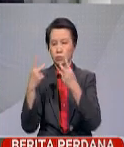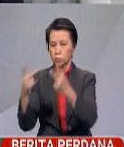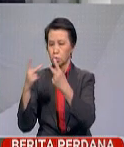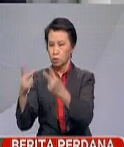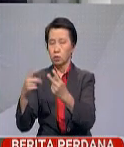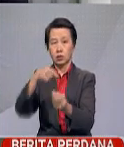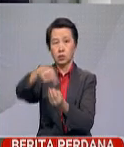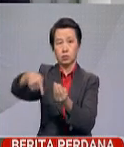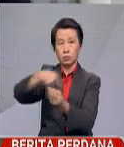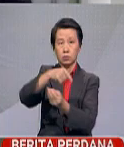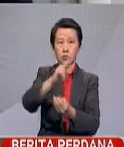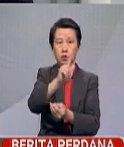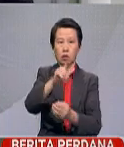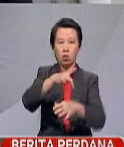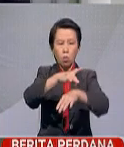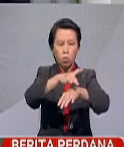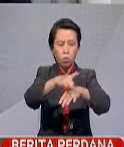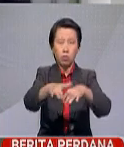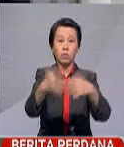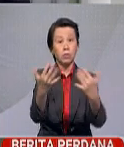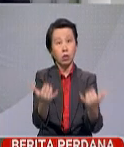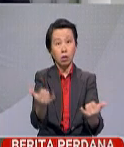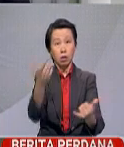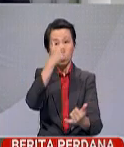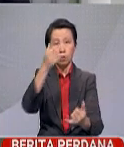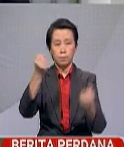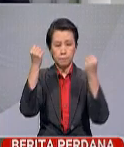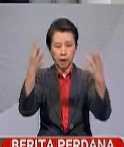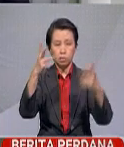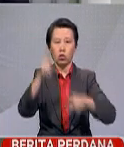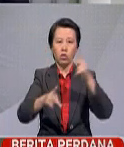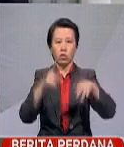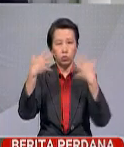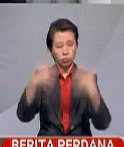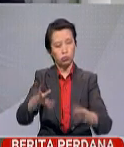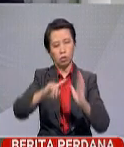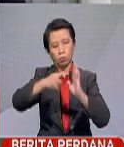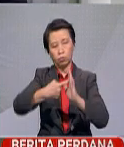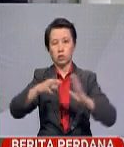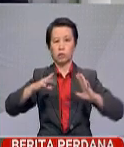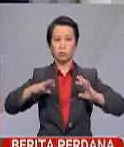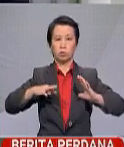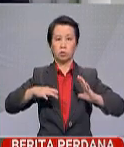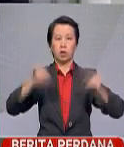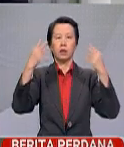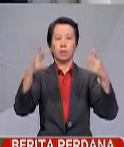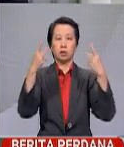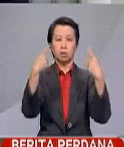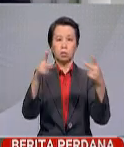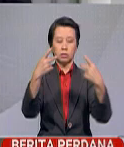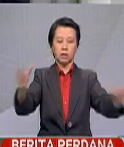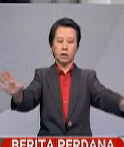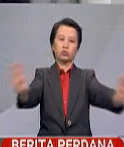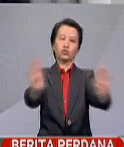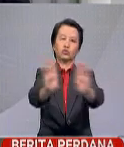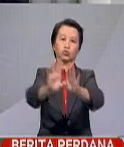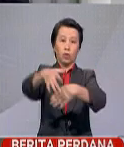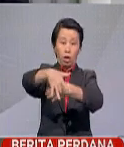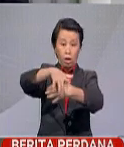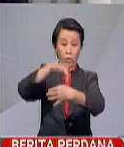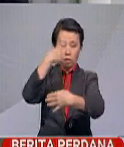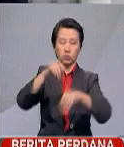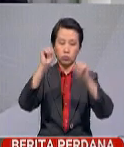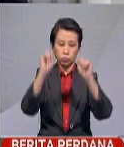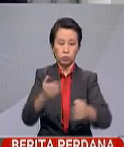perniagaan di sekitar Lembah Kelang mula lengang hari ini berikutan majoriti warganya sudah mula bercuti. Ya, banyak kedai yang ditutup lebih awal